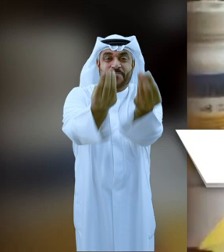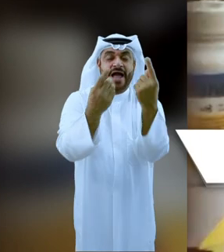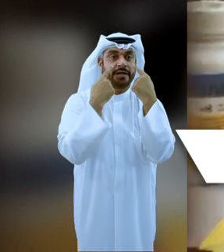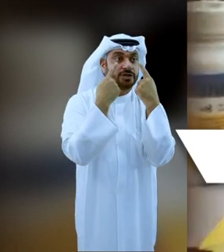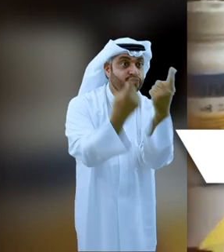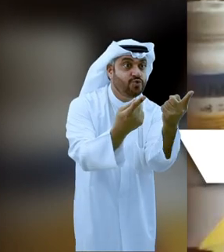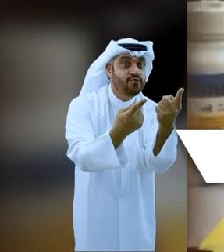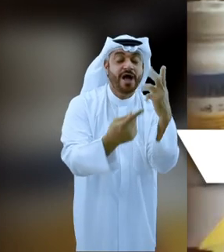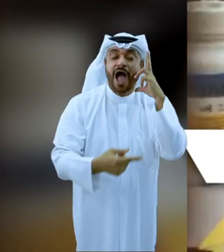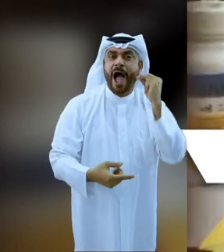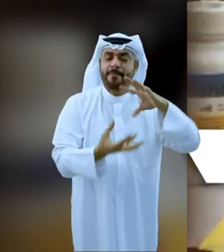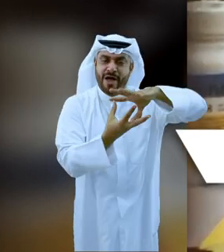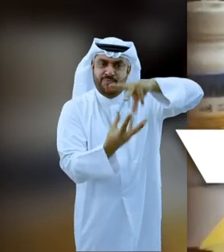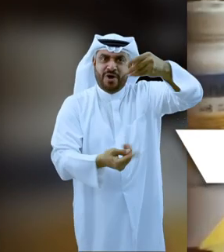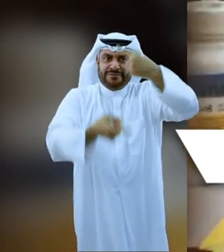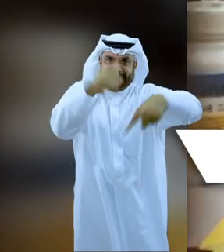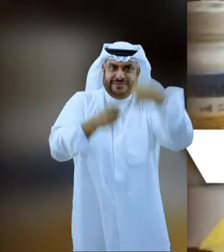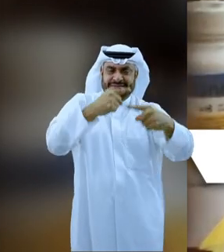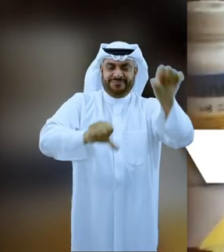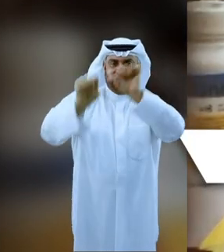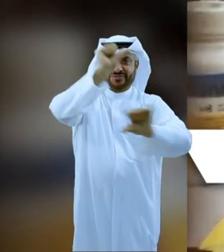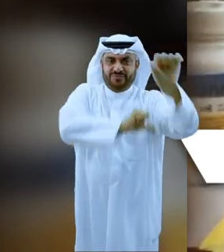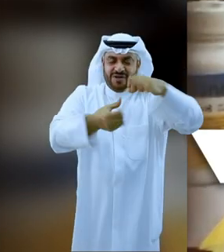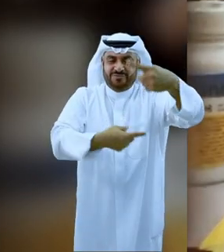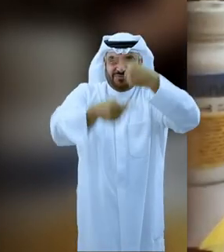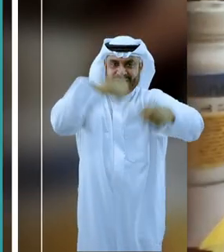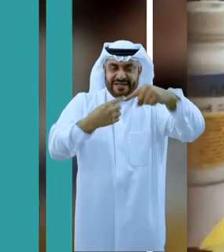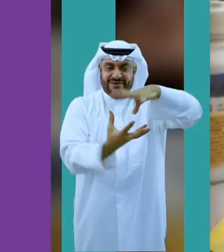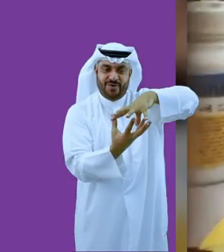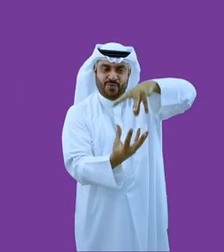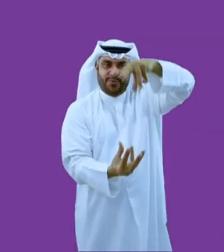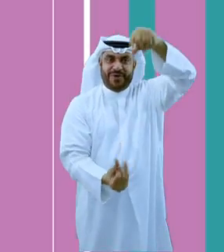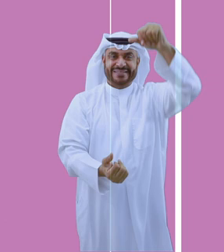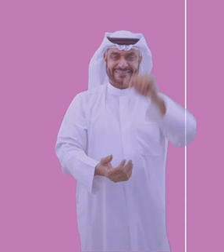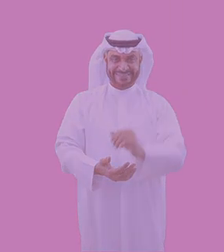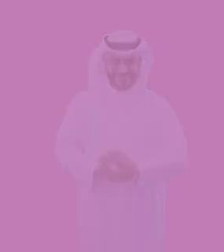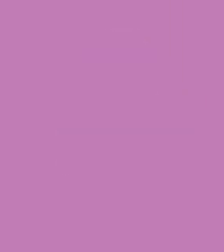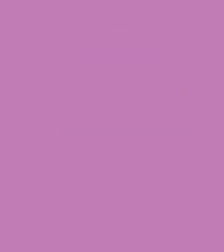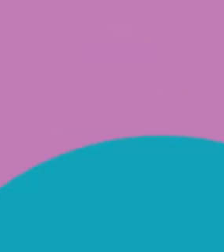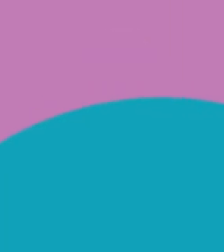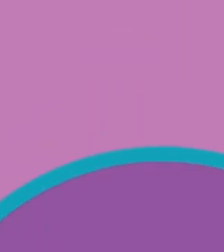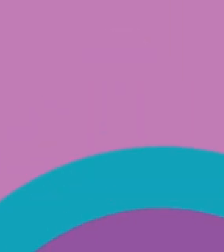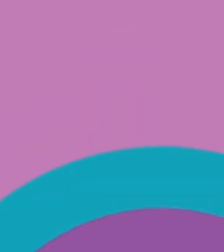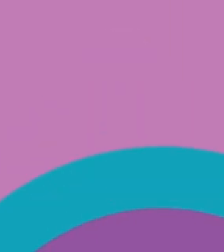الخيل. أي شيء تشوفه تحب مريم تعيد يعني تسوي له ريسايكل.